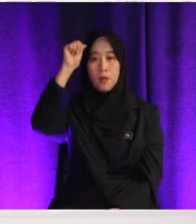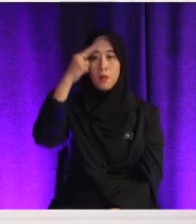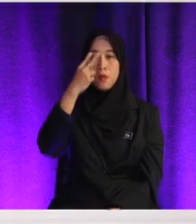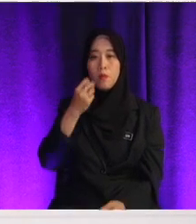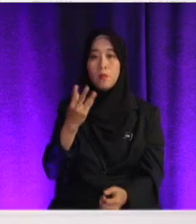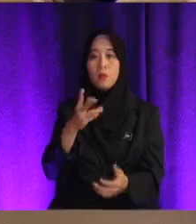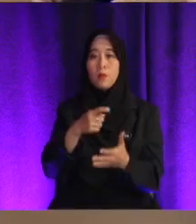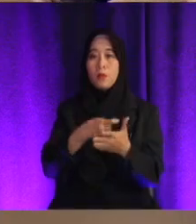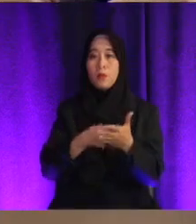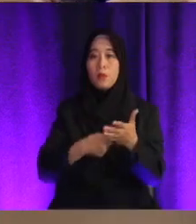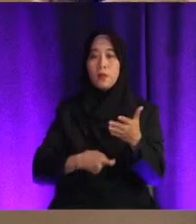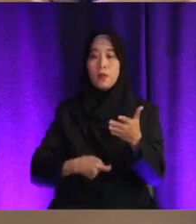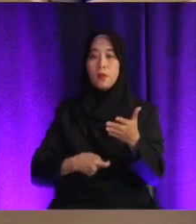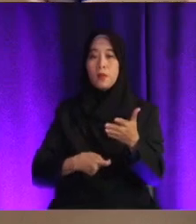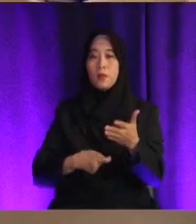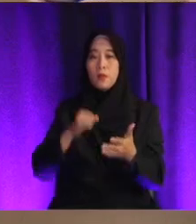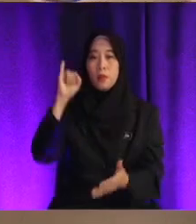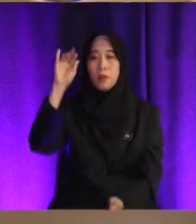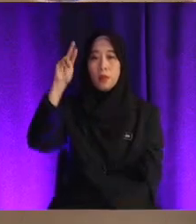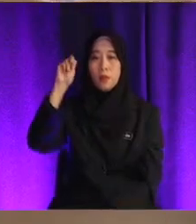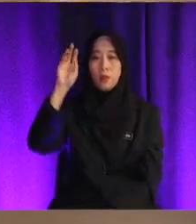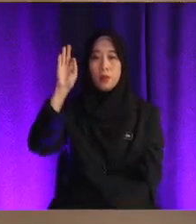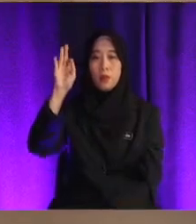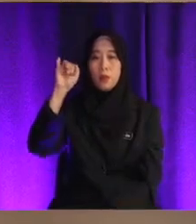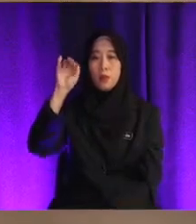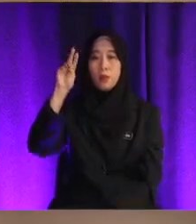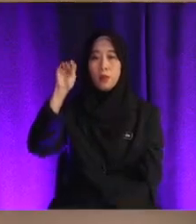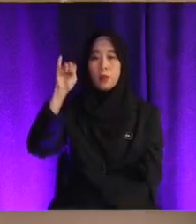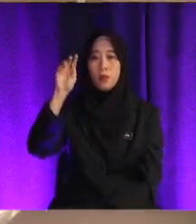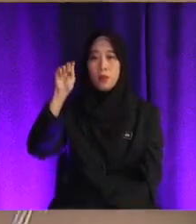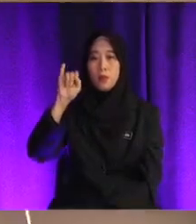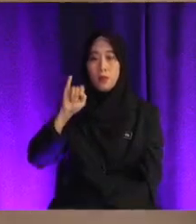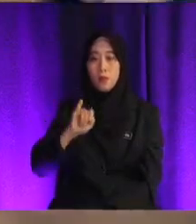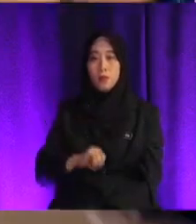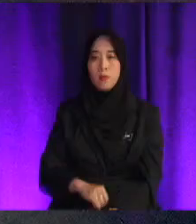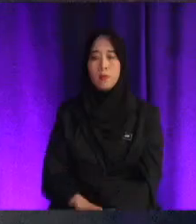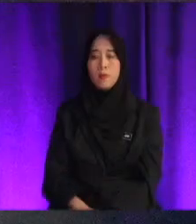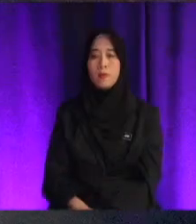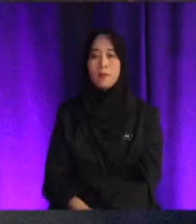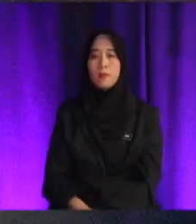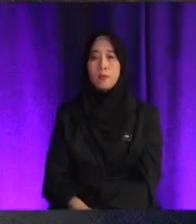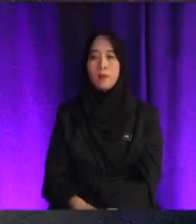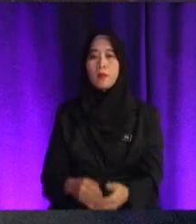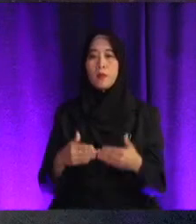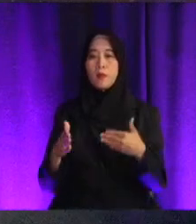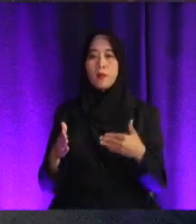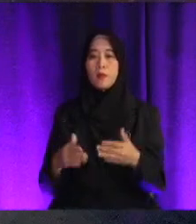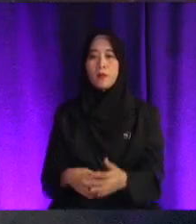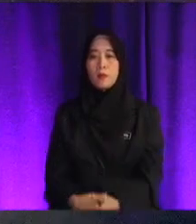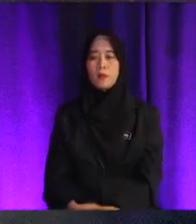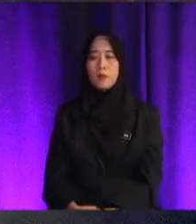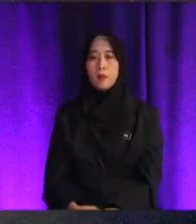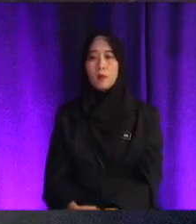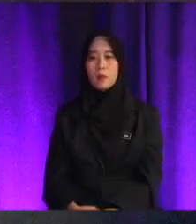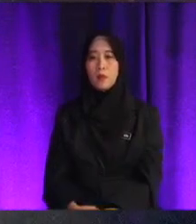dia? Infinity lah, cikgu. Okey, infinity. Nampak tak? Okey, saya lepaskan. Cikgu terlepaskan pula. Cikgu lagi sekali. Okey.